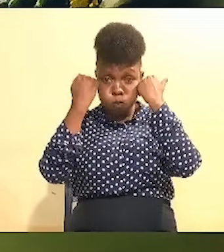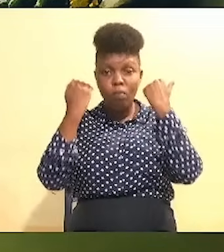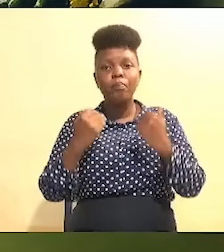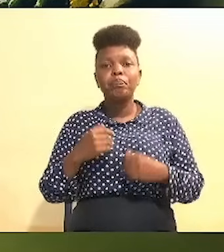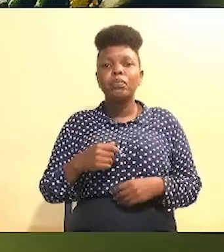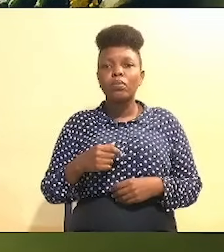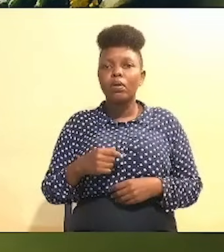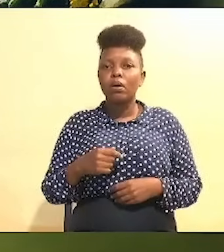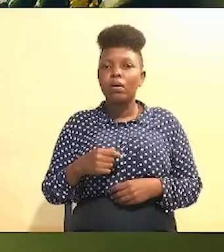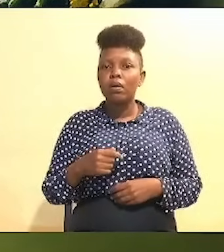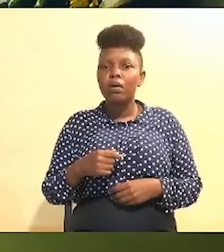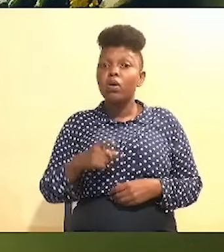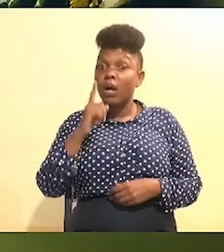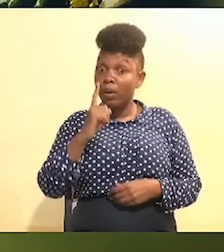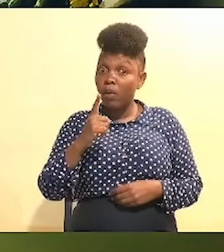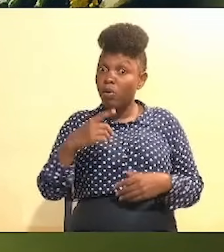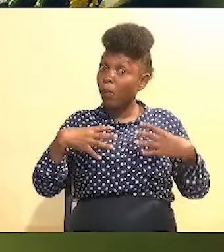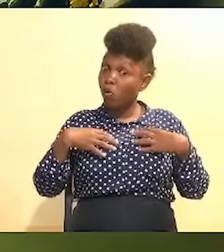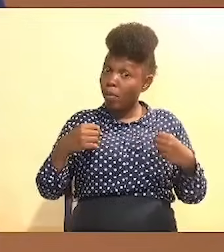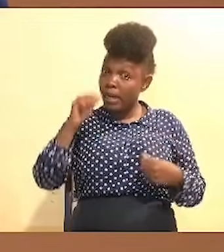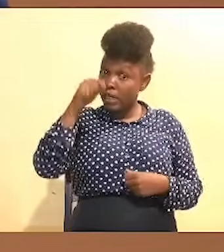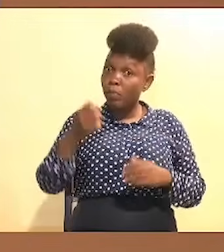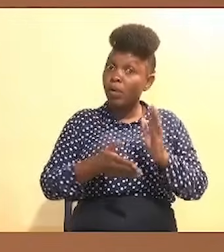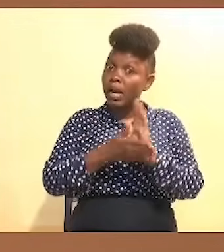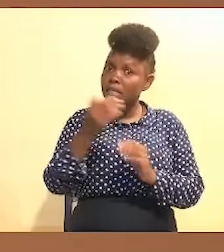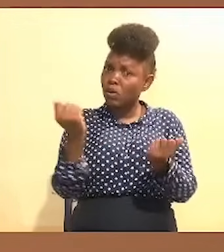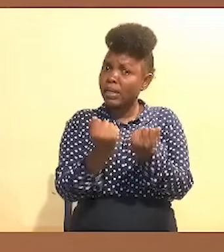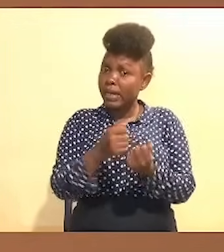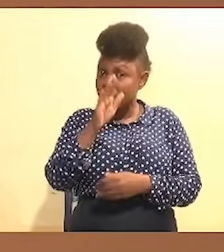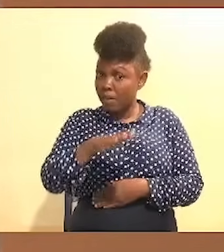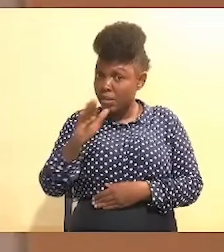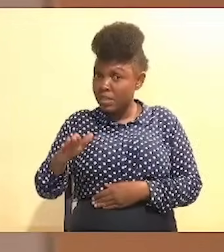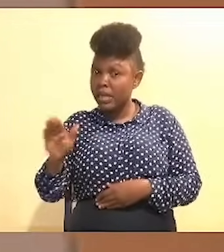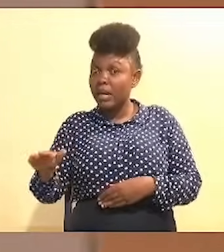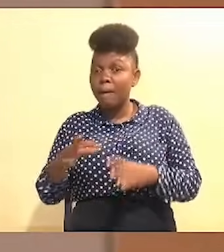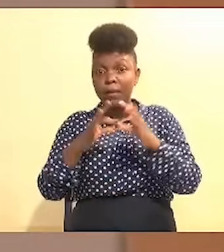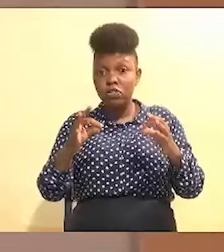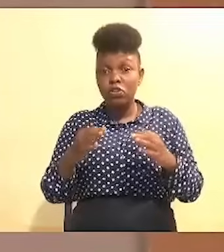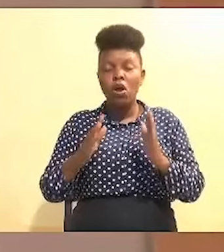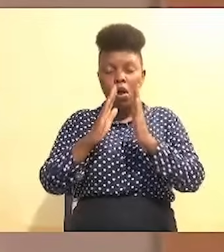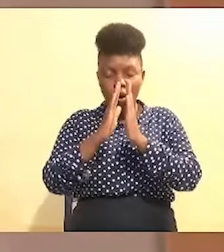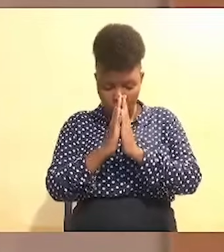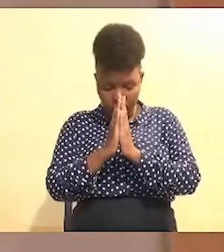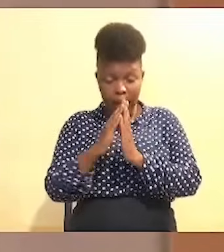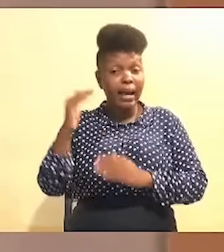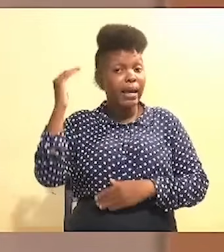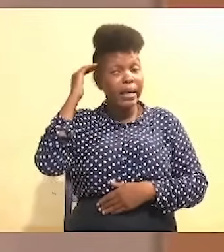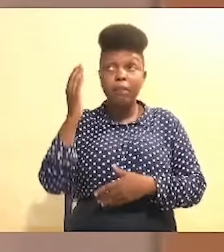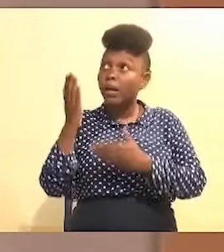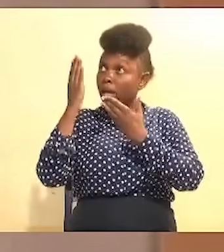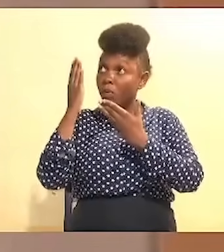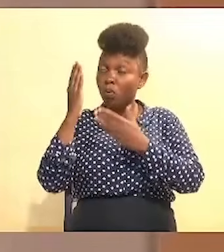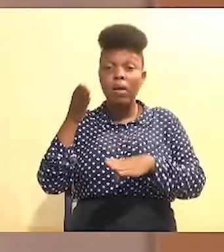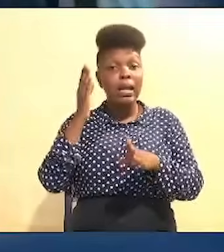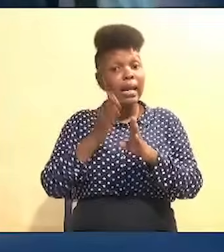Na unavyoendelea kuikubali sasa, ndipo unaanza kutengeneza mazingira mazuri. Omba hekima ya Mungu